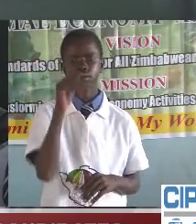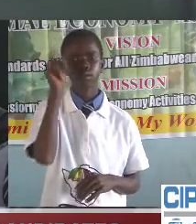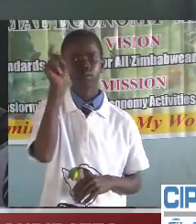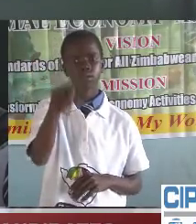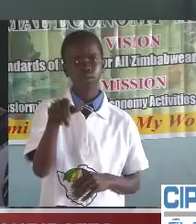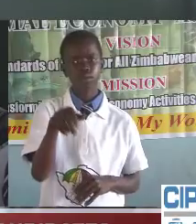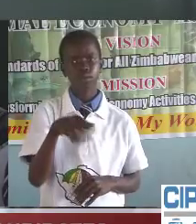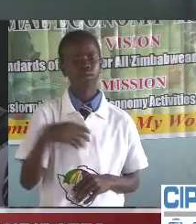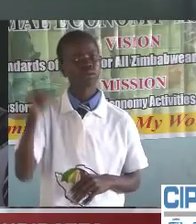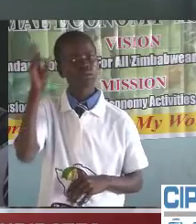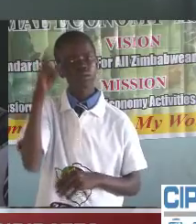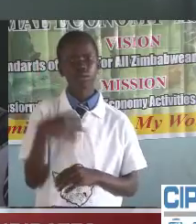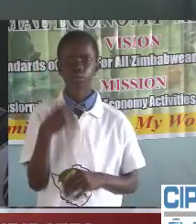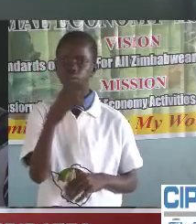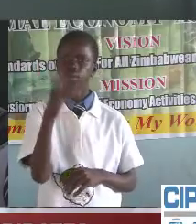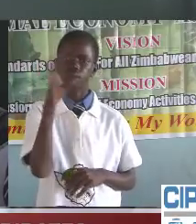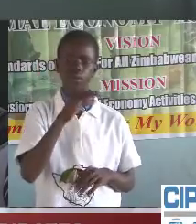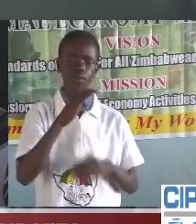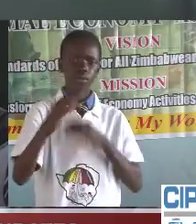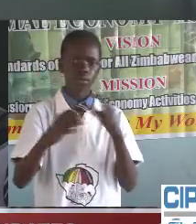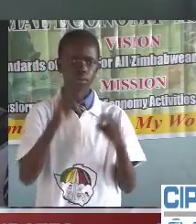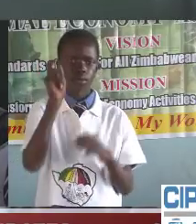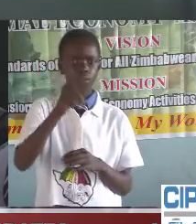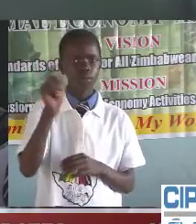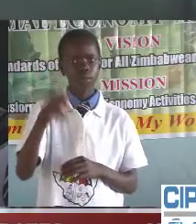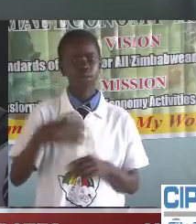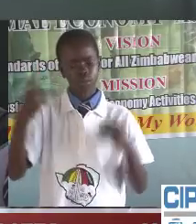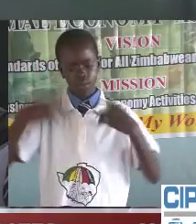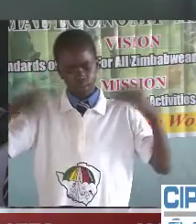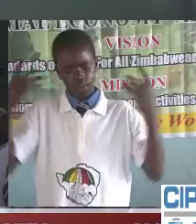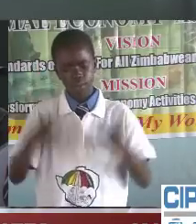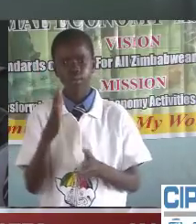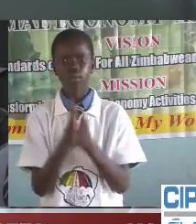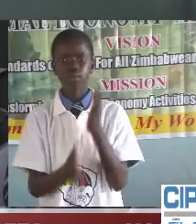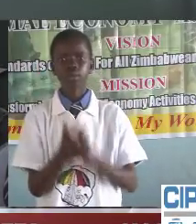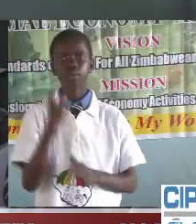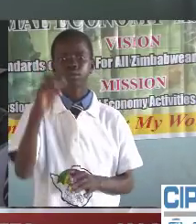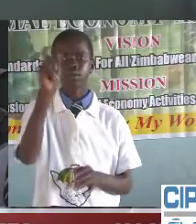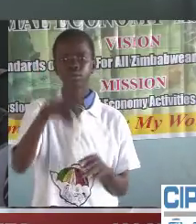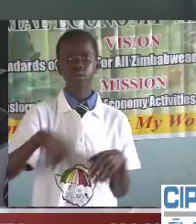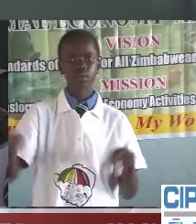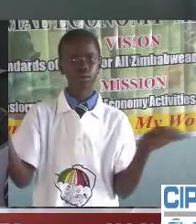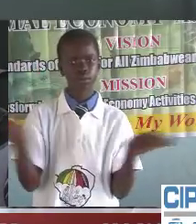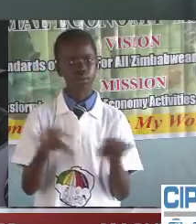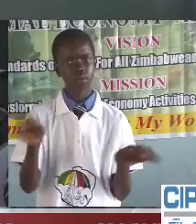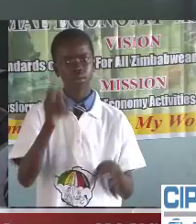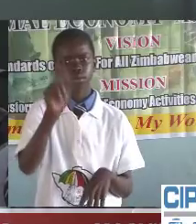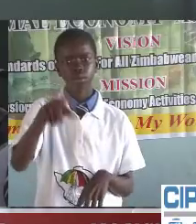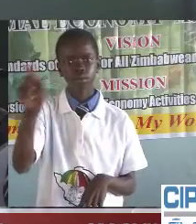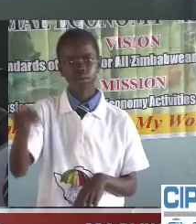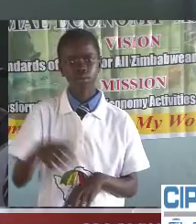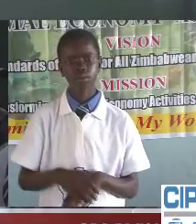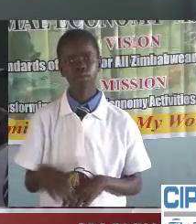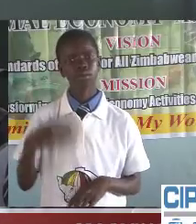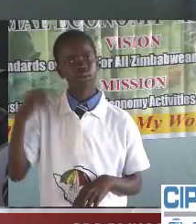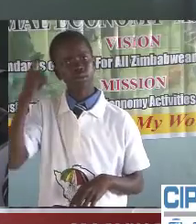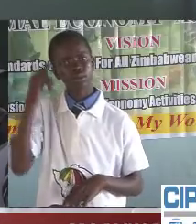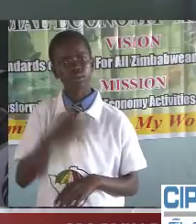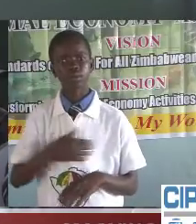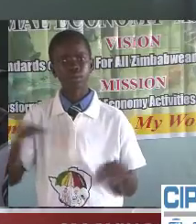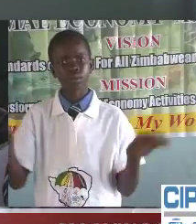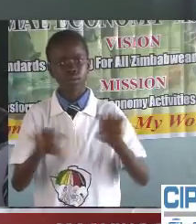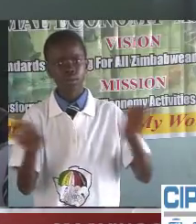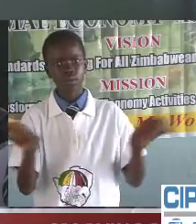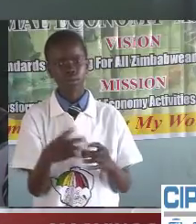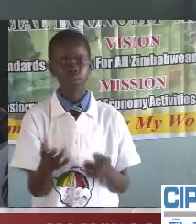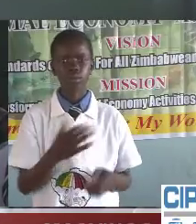here titaurire zvinhu zvokuti isa hatichagoni kuti tidzokere kunopinda mabasa kunoti funda musevenzo